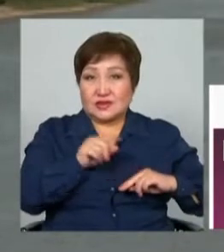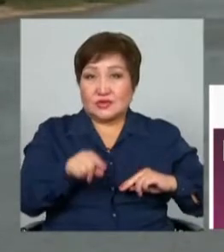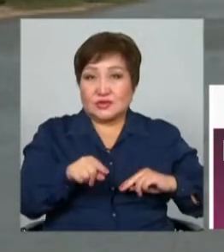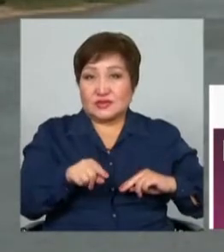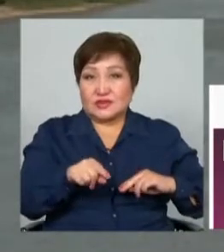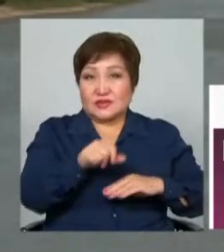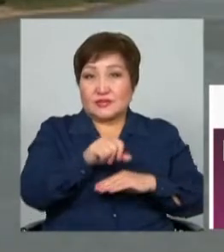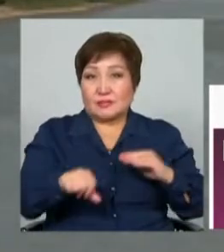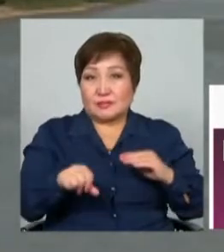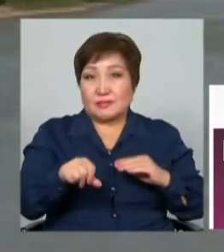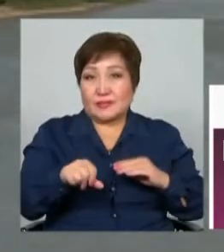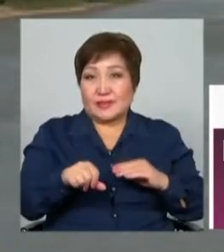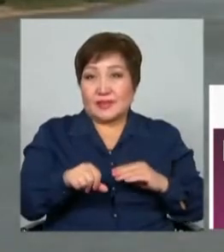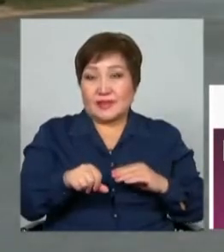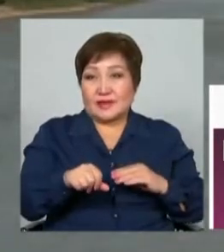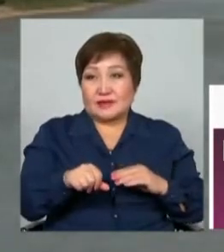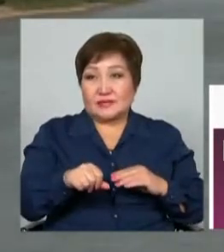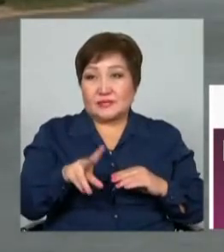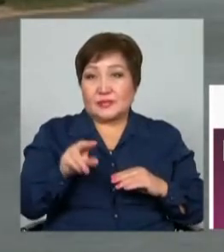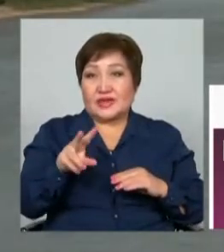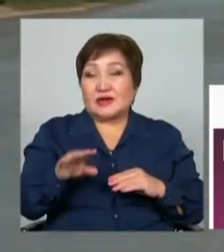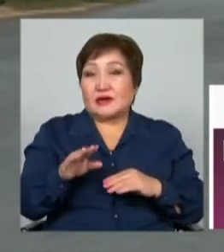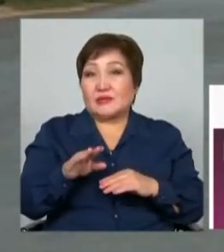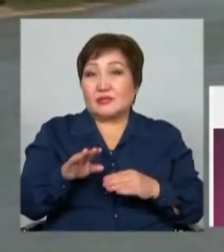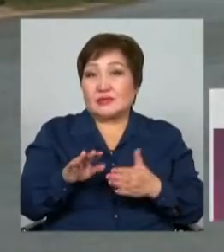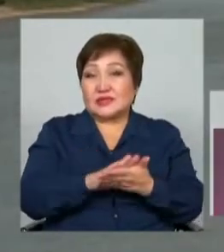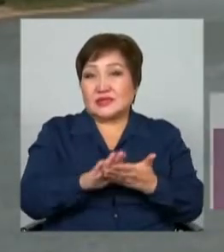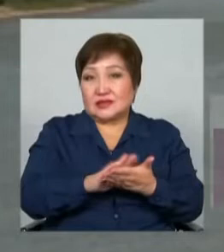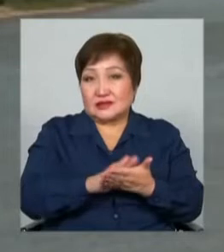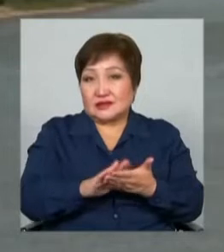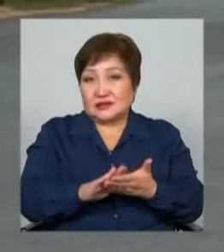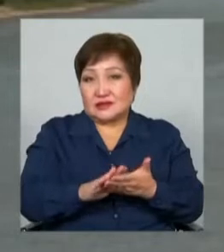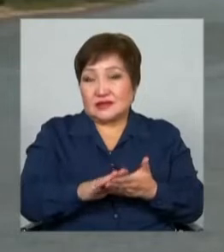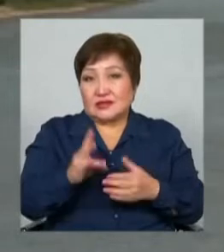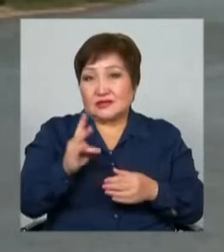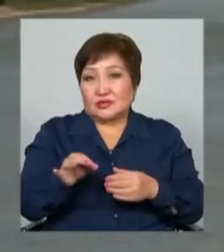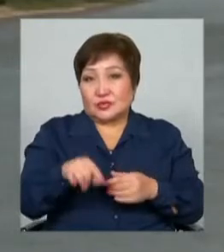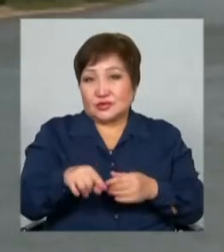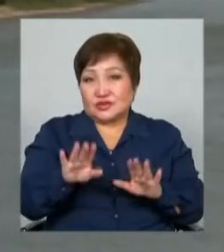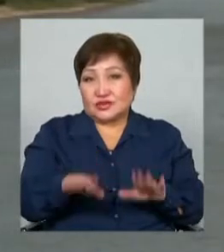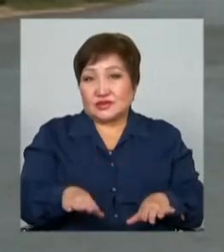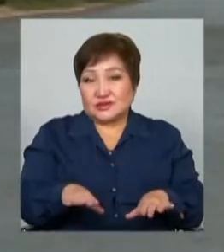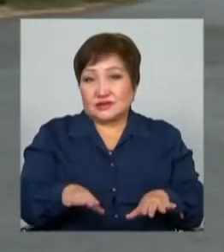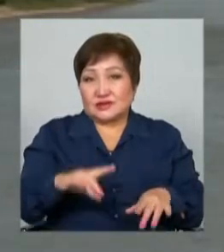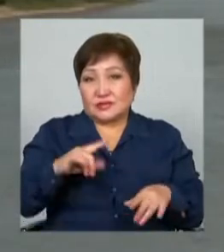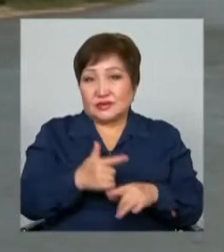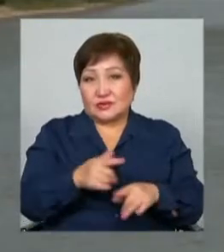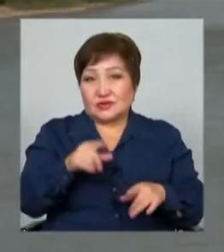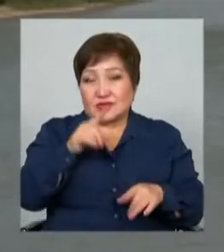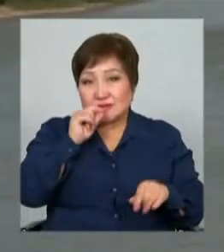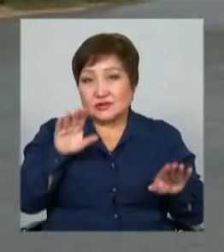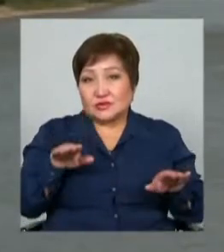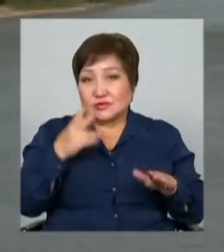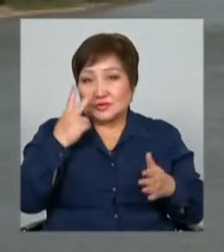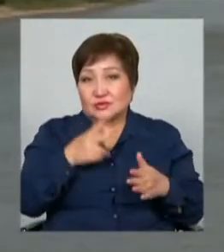Барлығы 16 перекат тазаланды. Бірақ бұл тағы да бірнеше жерде осындай тұстар қаралмай кеткен, яғни